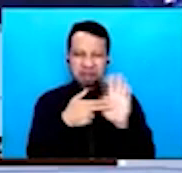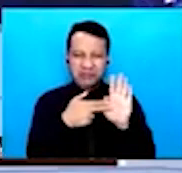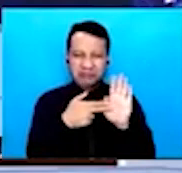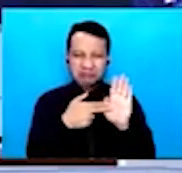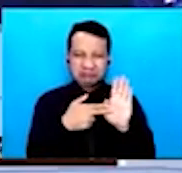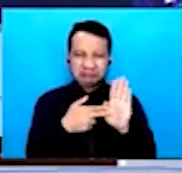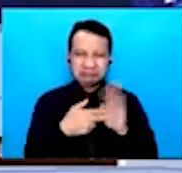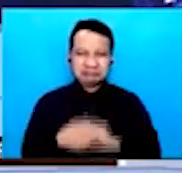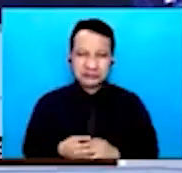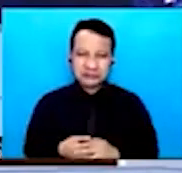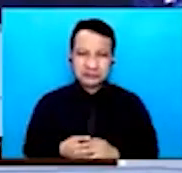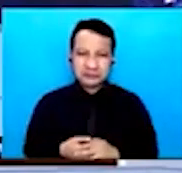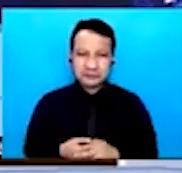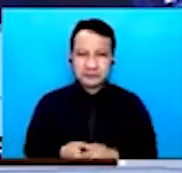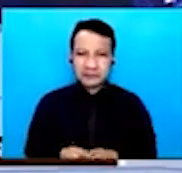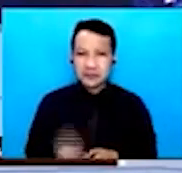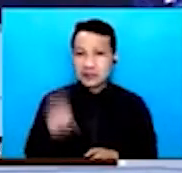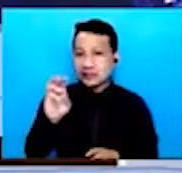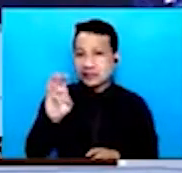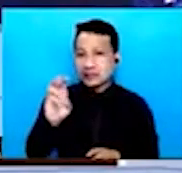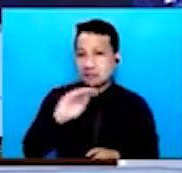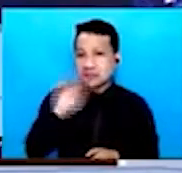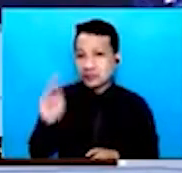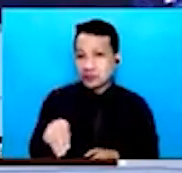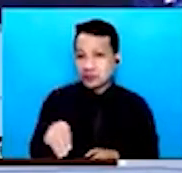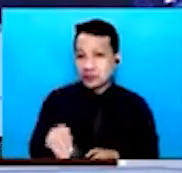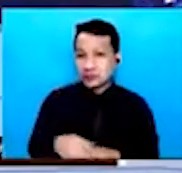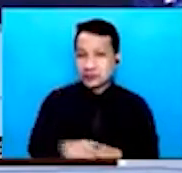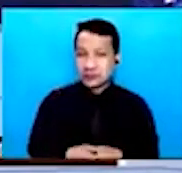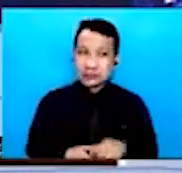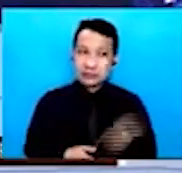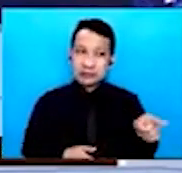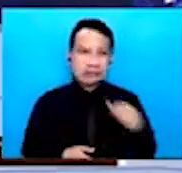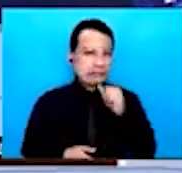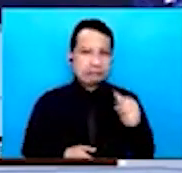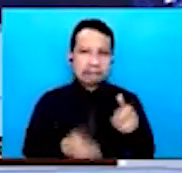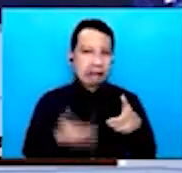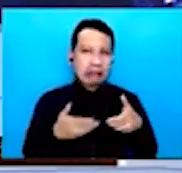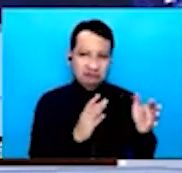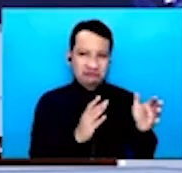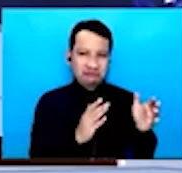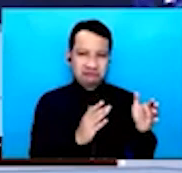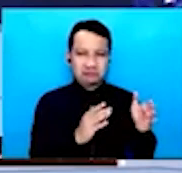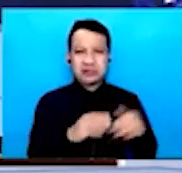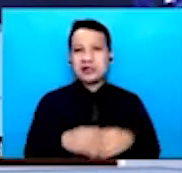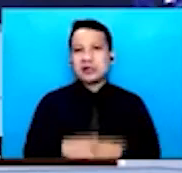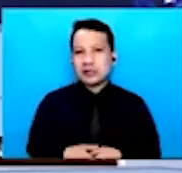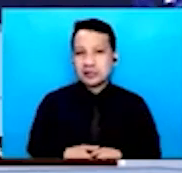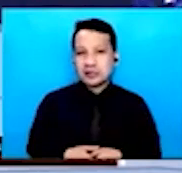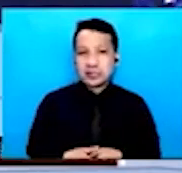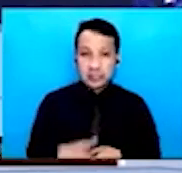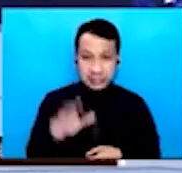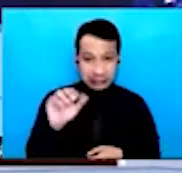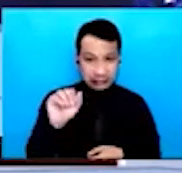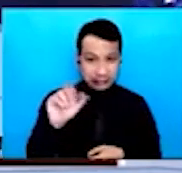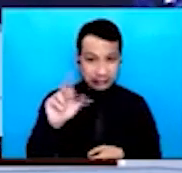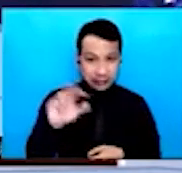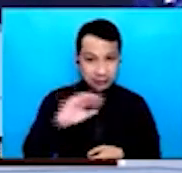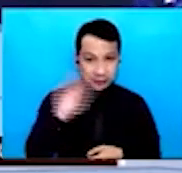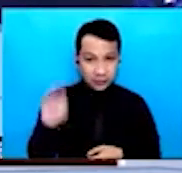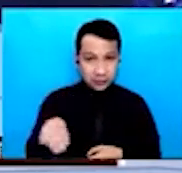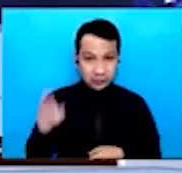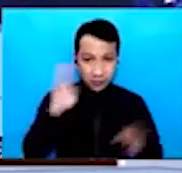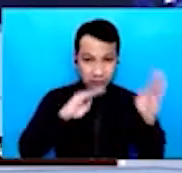preference. 16% ang hindi pa pwedeng magpaturok o not eligible. Ang 13% nagka-problema naman sa